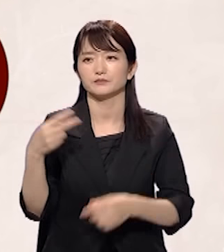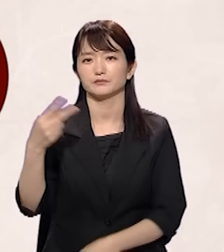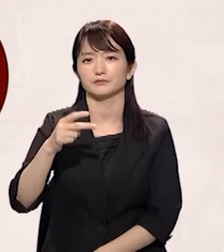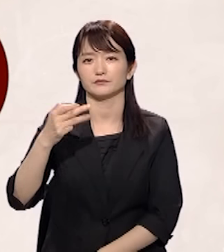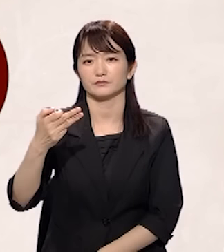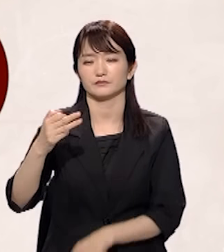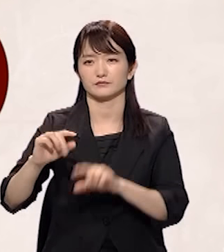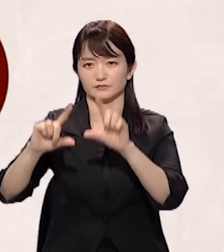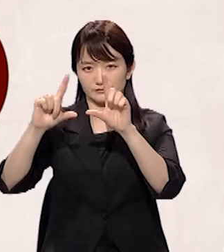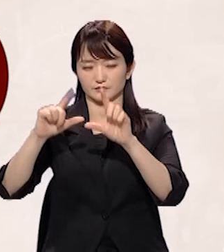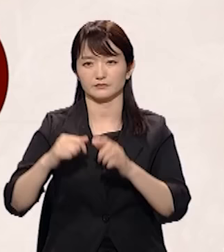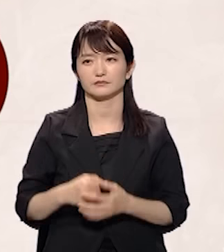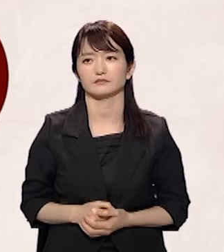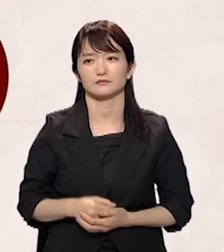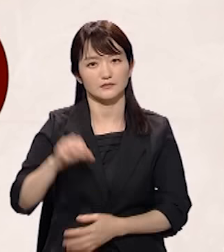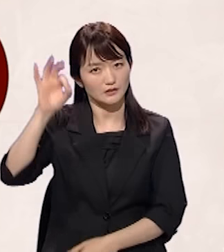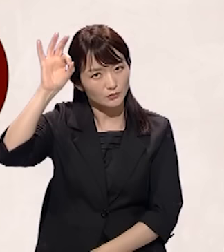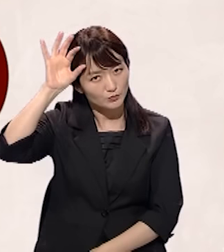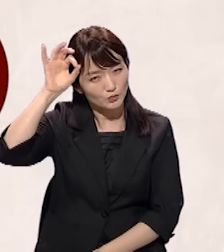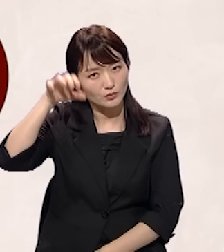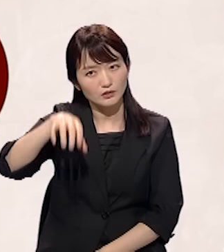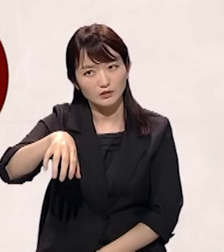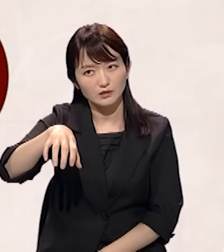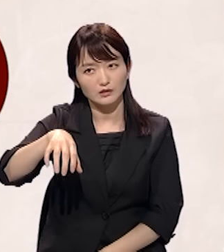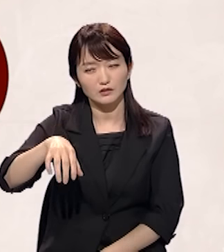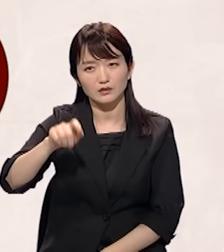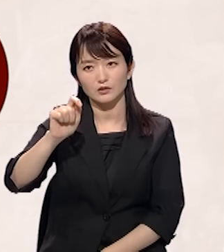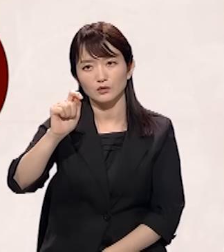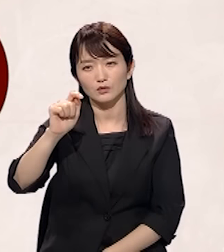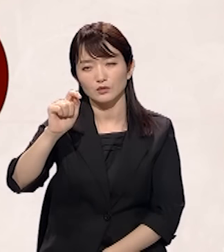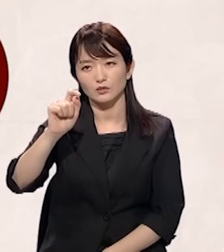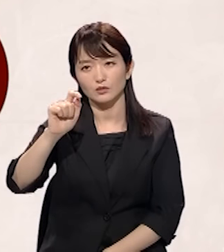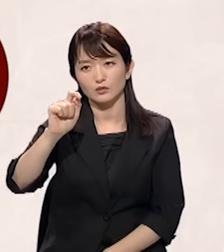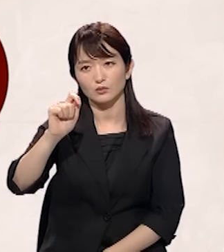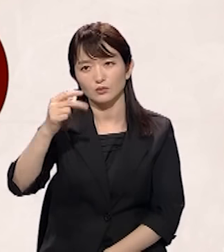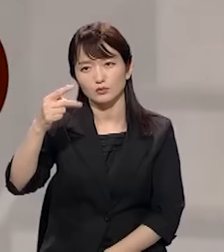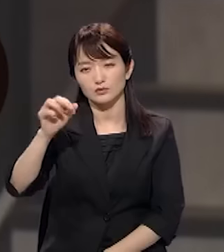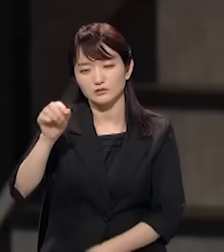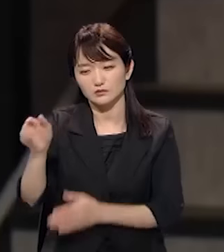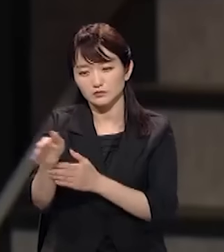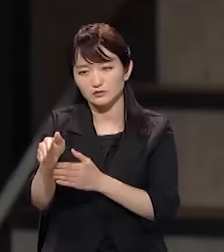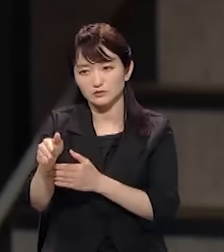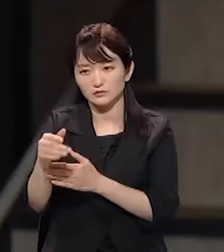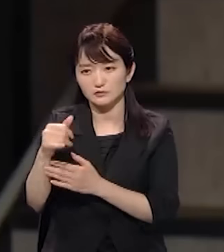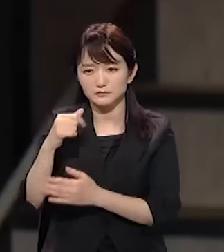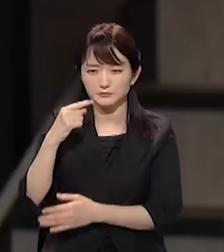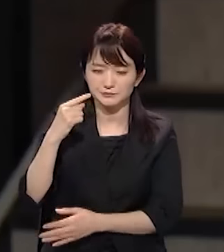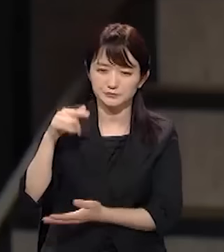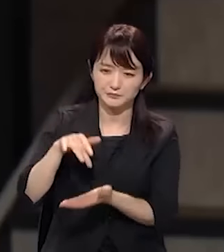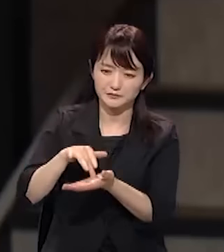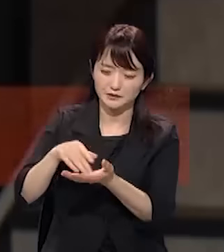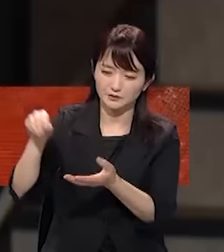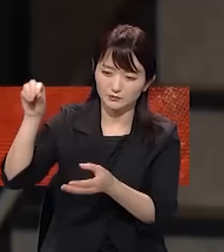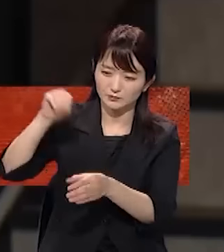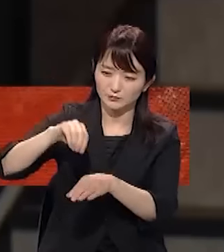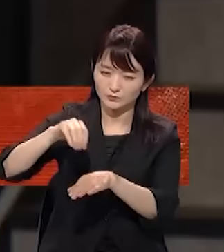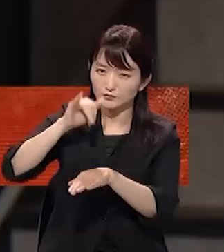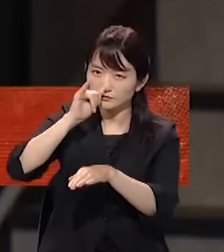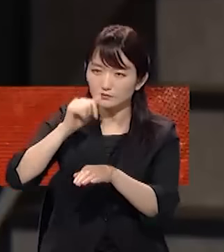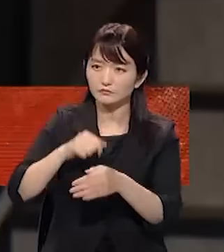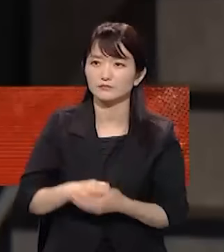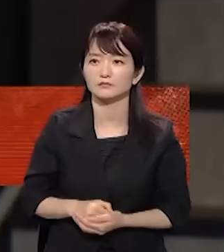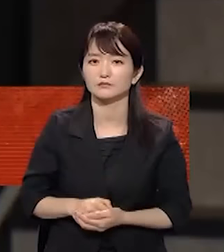2018년에 그 포항에서 있었던 그 고등어 농약 사건이라고 있어요 그 당시에도 이제 그